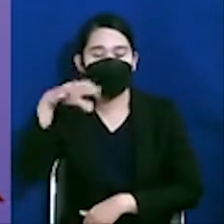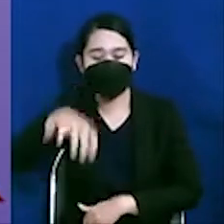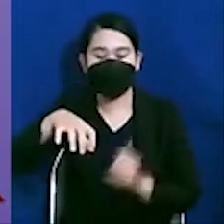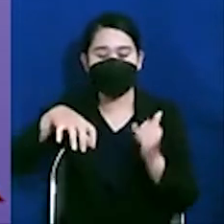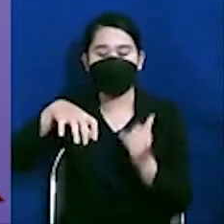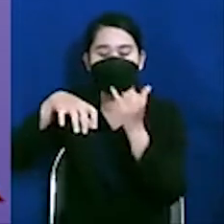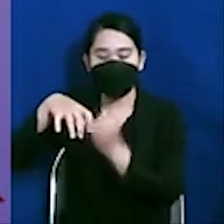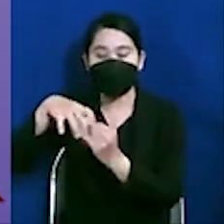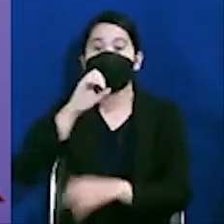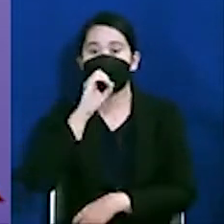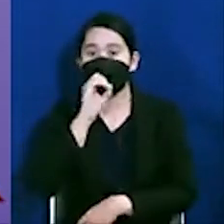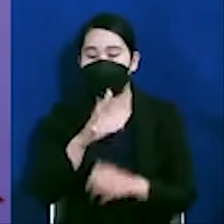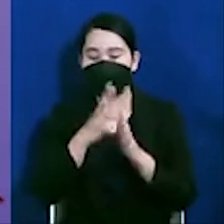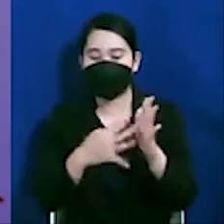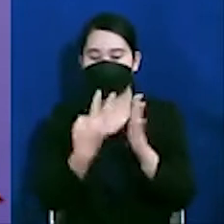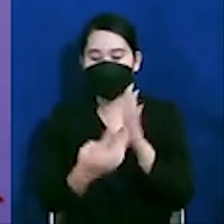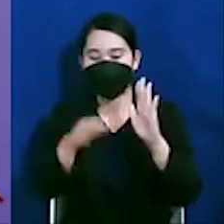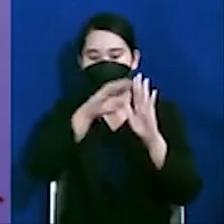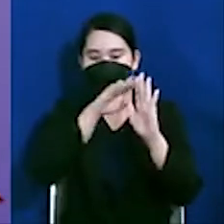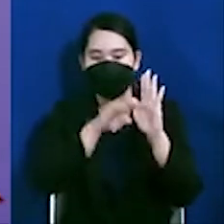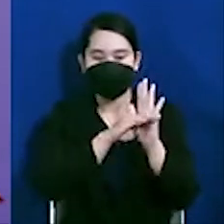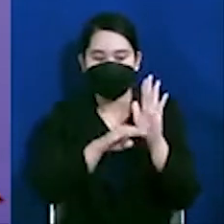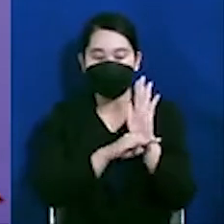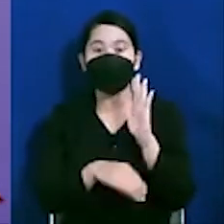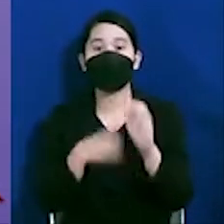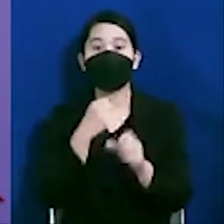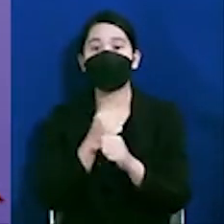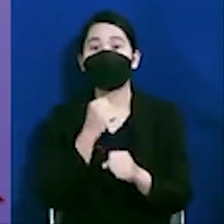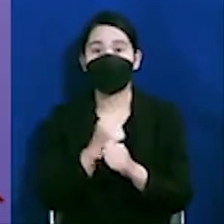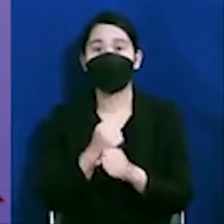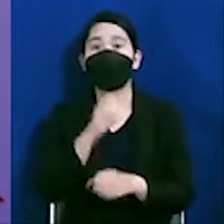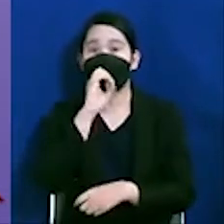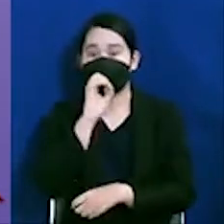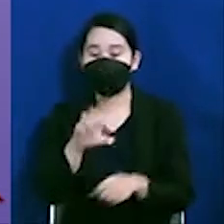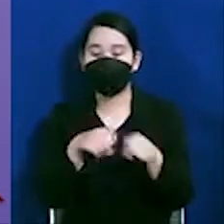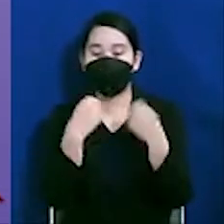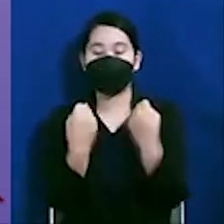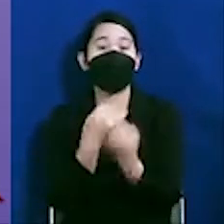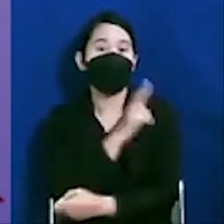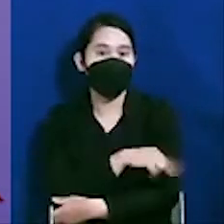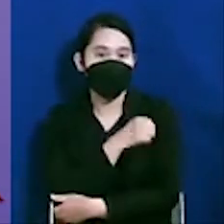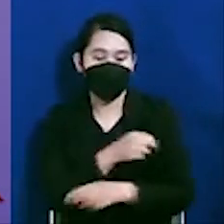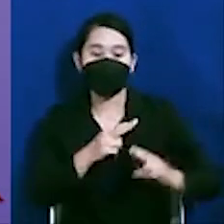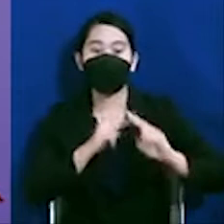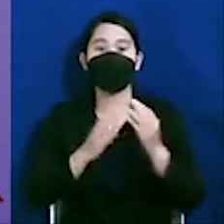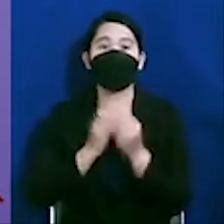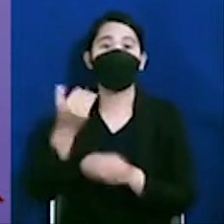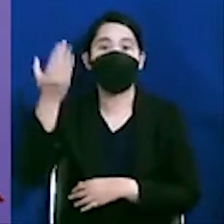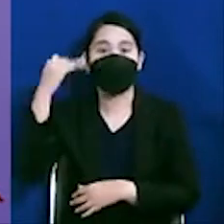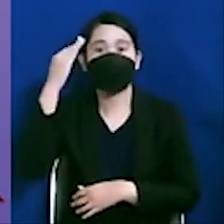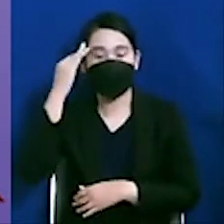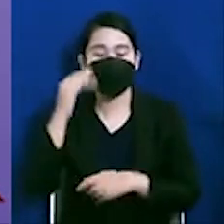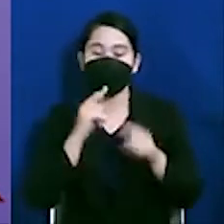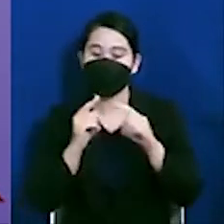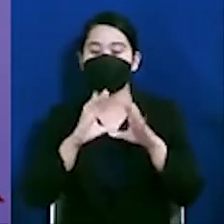และก็ชี้แจงแนวทางการดำเนินงานนะครับให้ขับสุดสมาคมโรงพยาบาลเอกชนนะครับเมื่อสัปดาห์ที่ผ่านมานะครับ